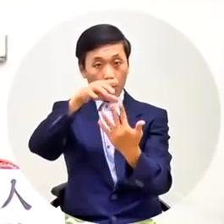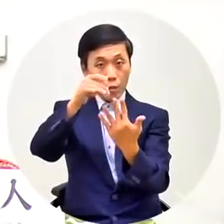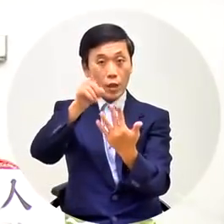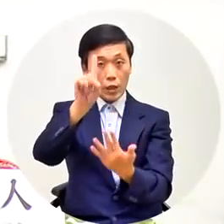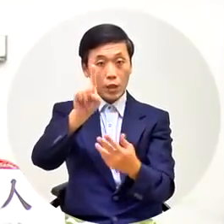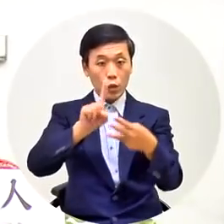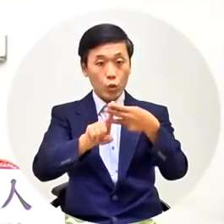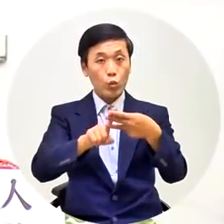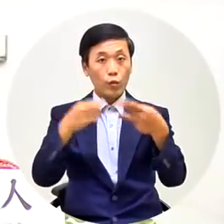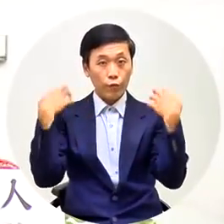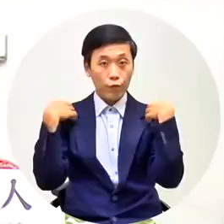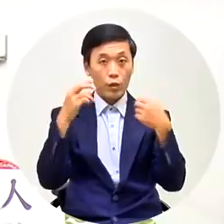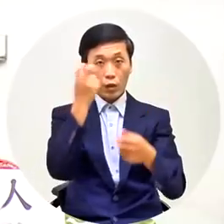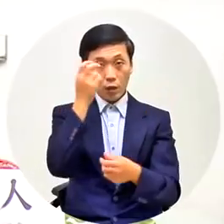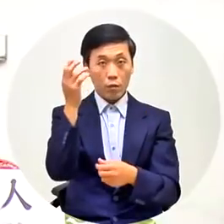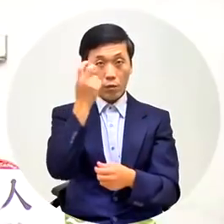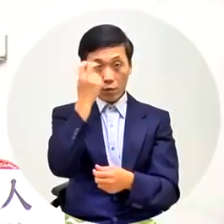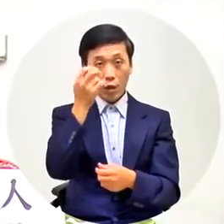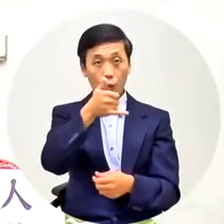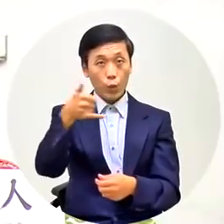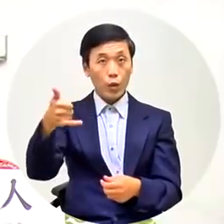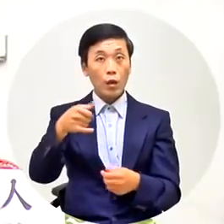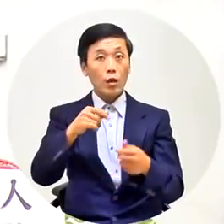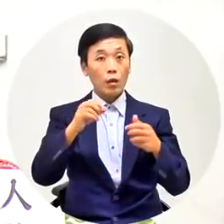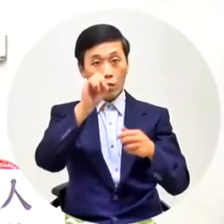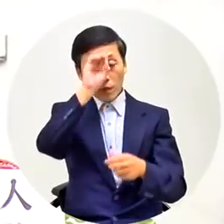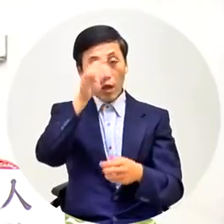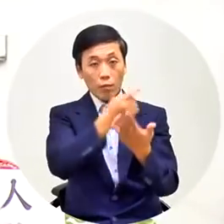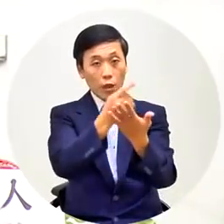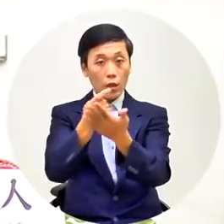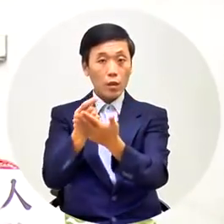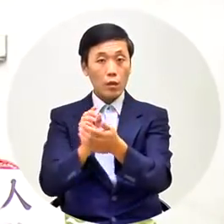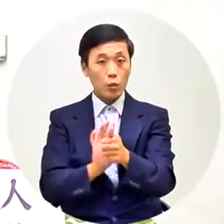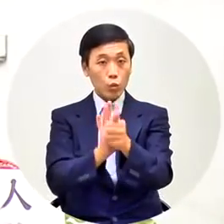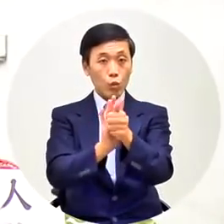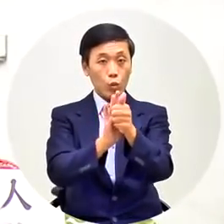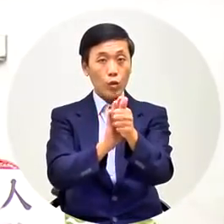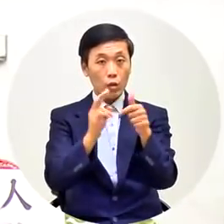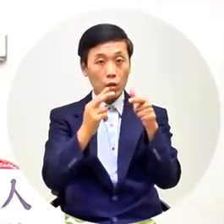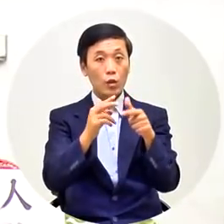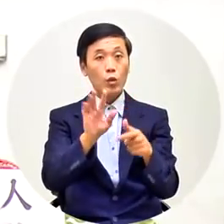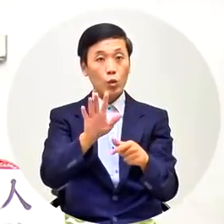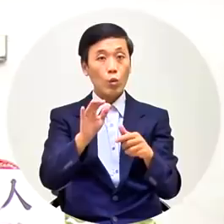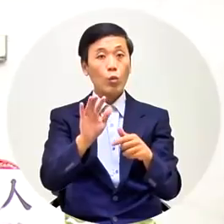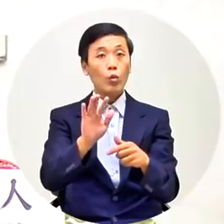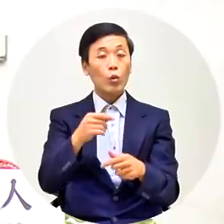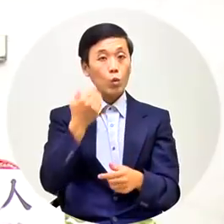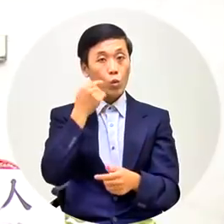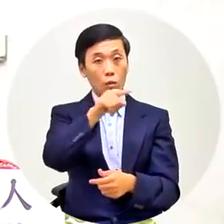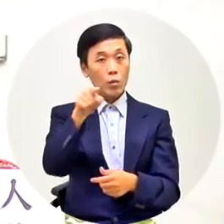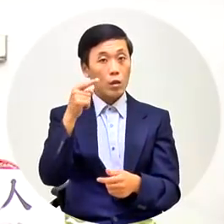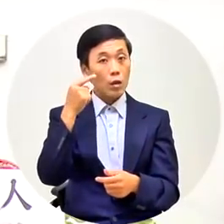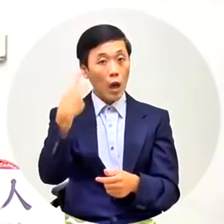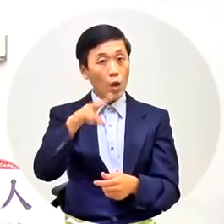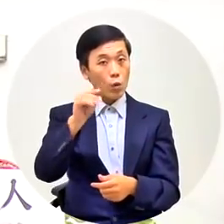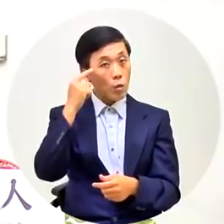为各党都有推荐那个委员嘛，好不好？那各位议员还有没有意见？好，那如果没有，是不是请刚刚各政党推荐这